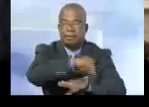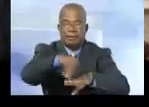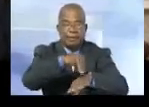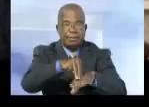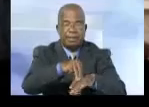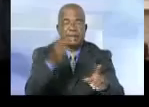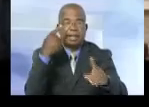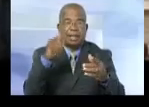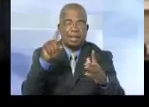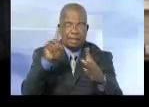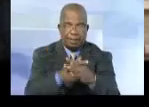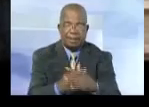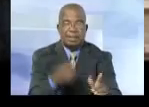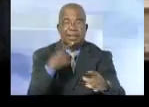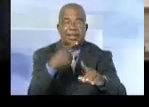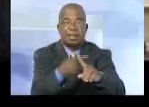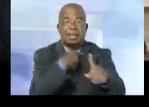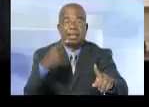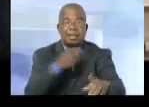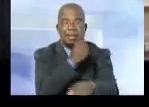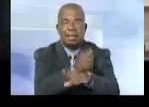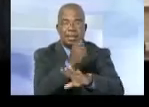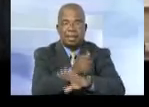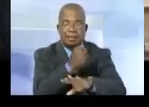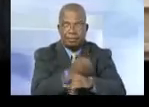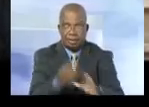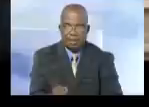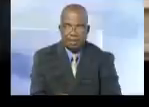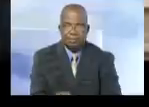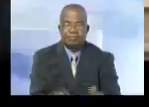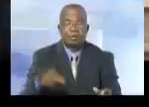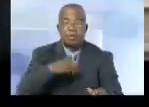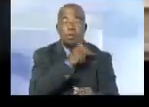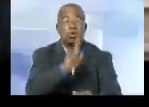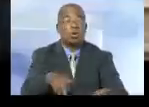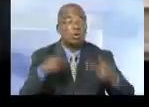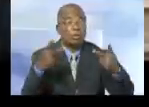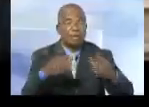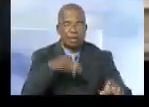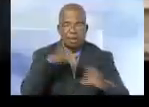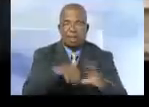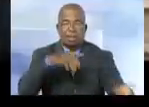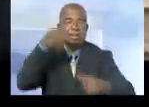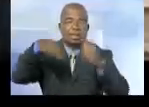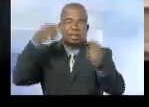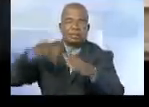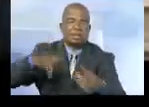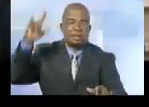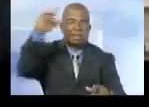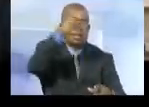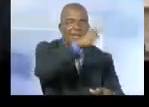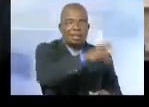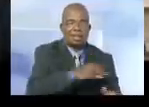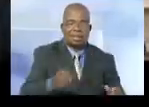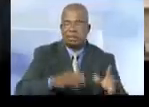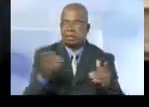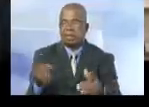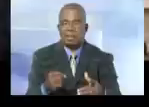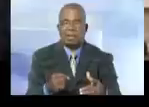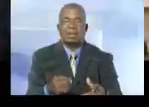sur tous les terrains économiques dans lesquels nous sommes déjà présents, dans le secteur du transport, que ce soit aérien ou dans les